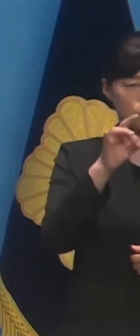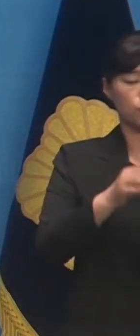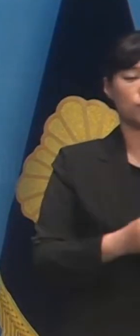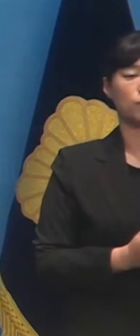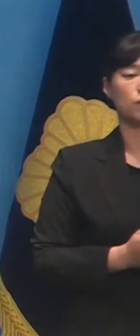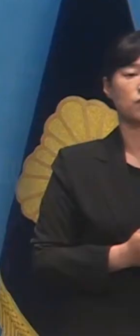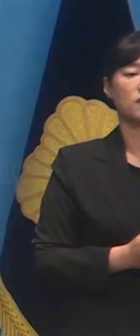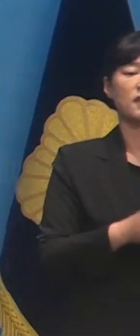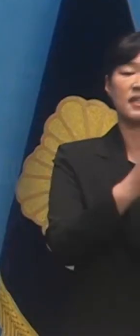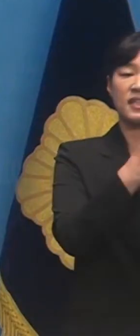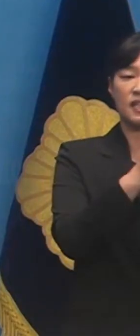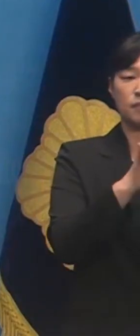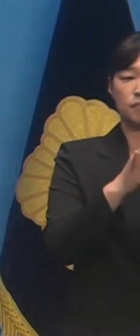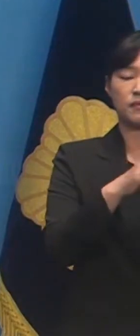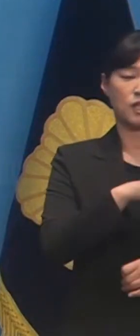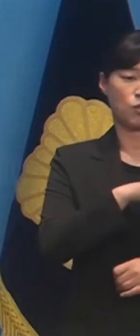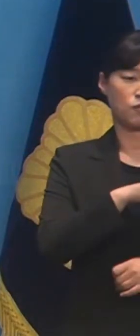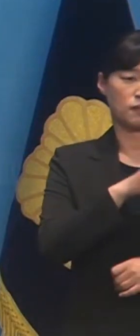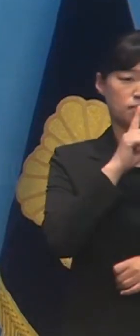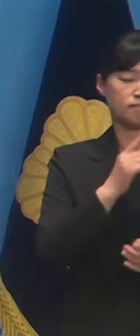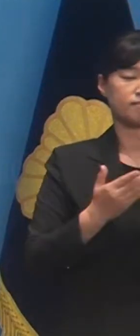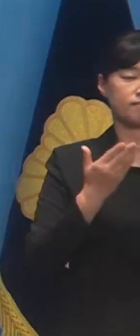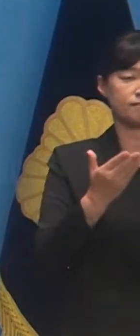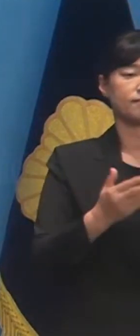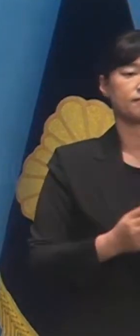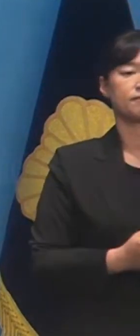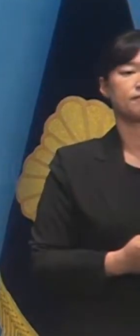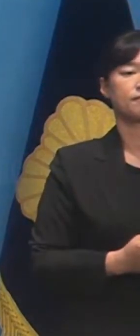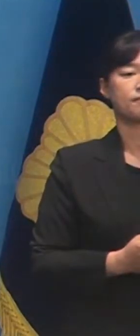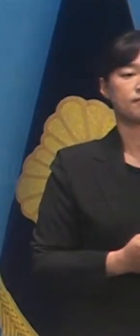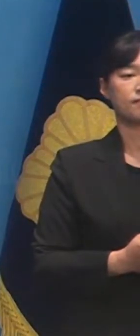발언으로 김주영 의원님 모시고 발언 드리겠습니다.